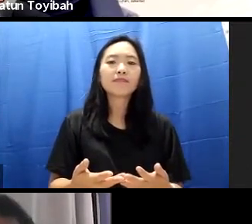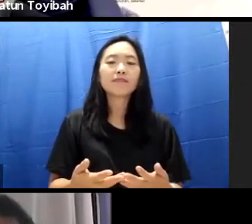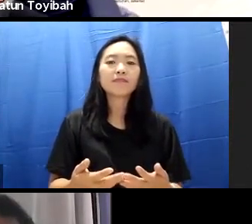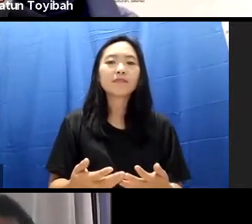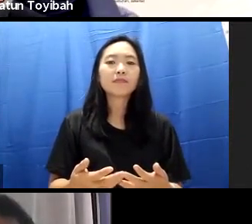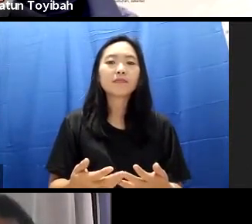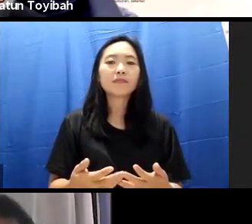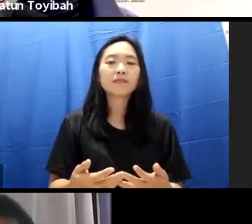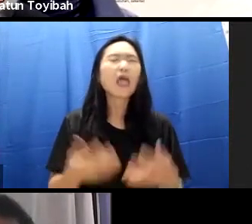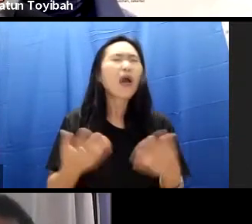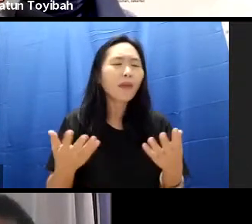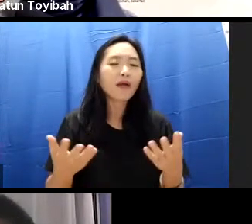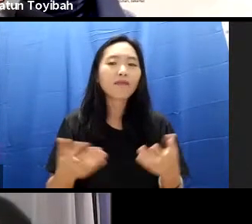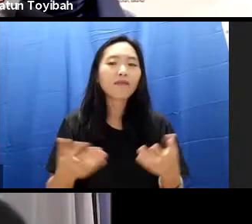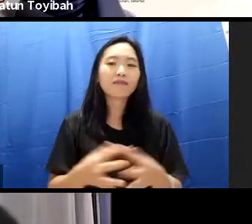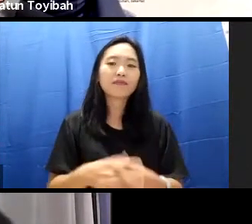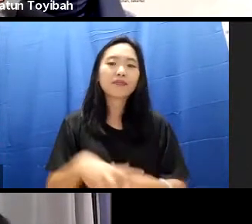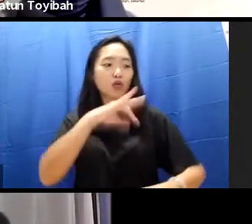pun misalnya